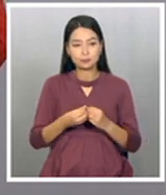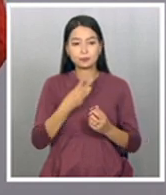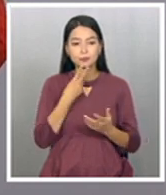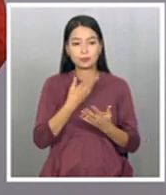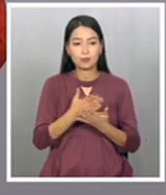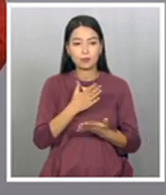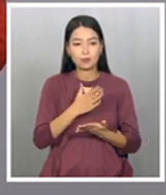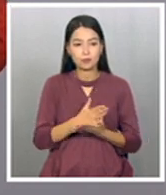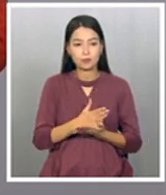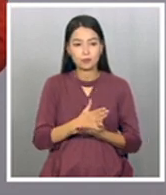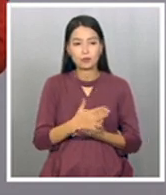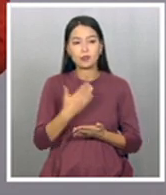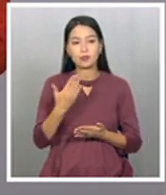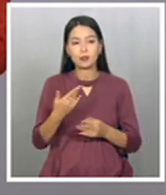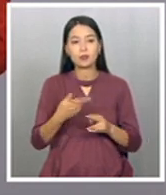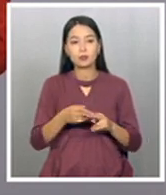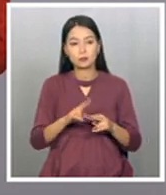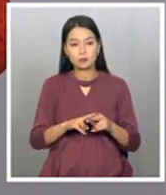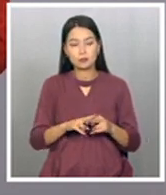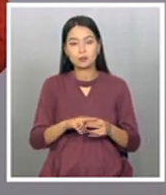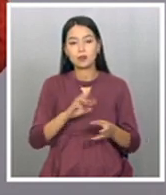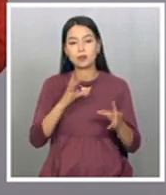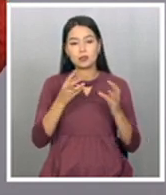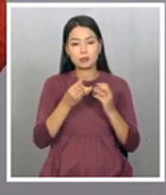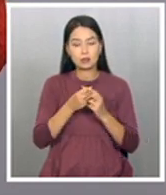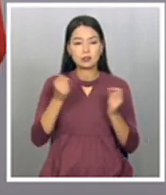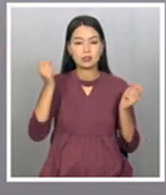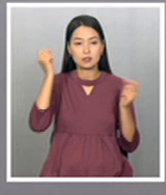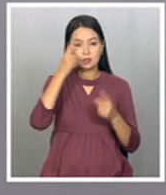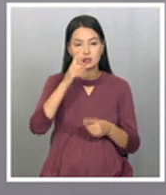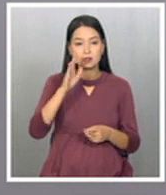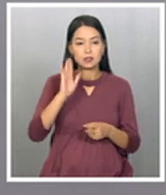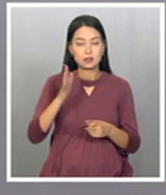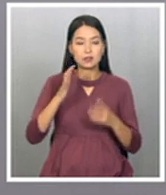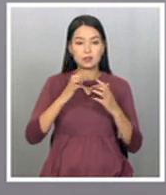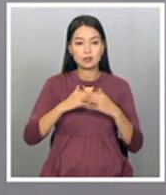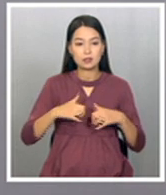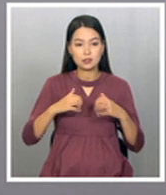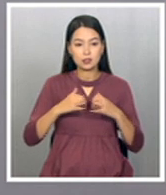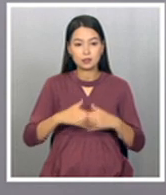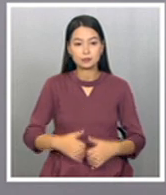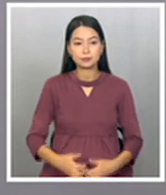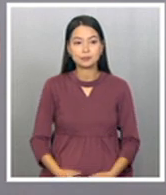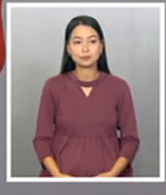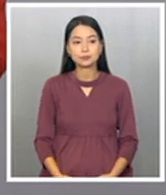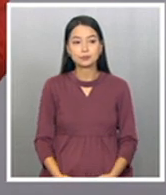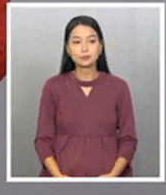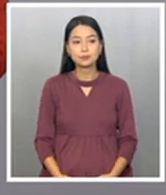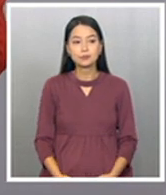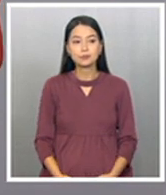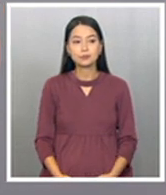Бүгін сіздер соларды Біржан Сара айтысымен салыстыра талдайсыздар.